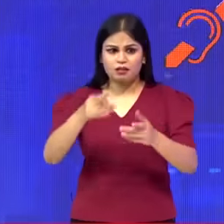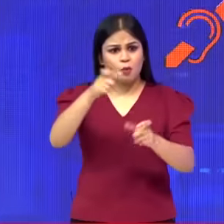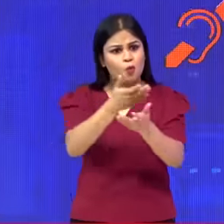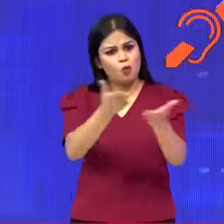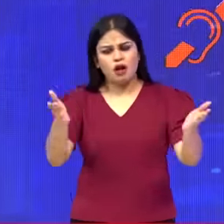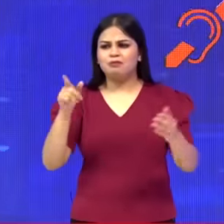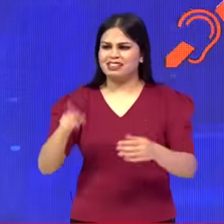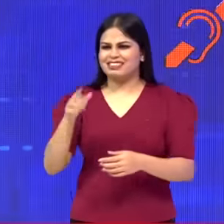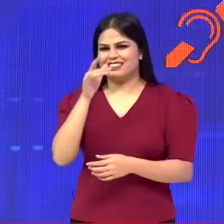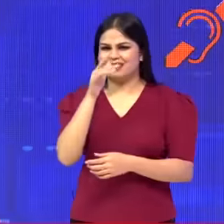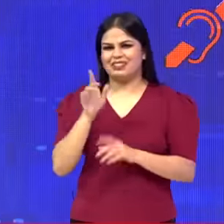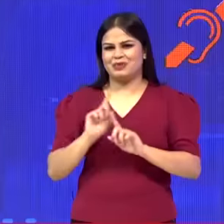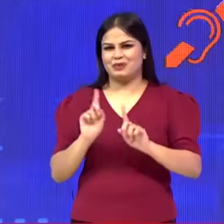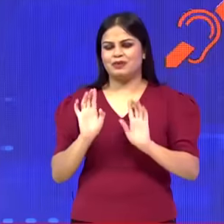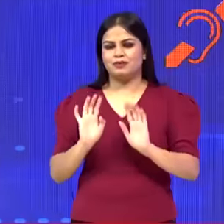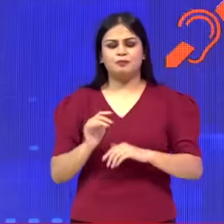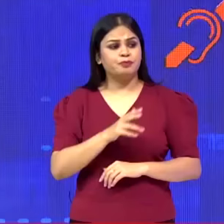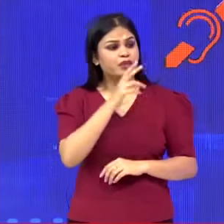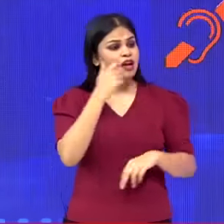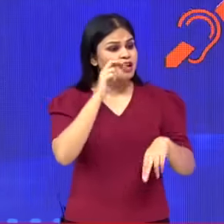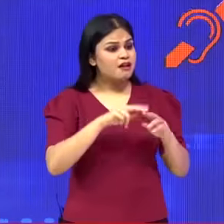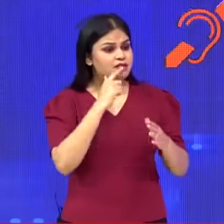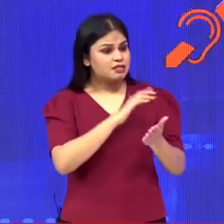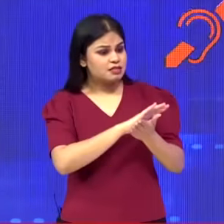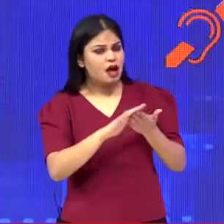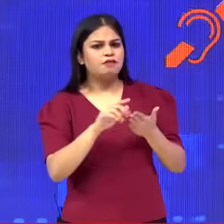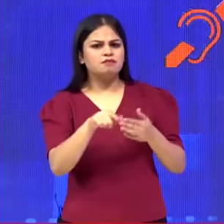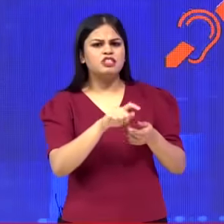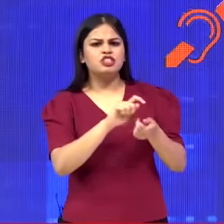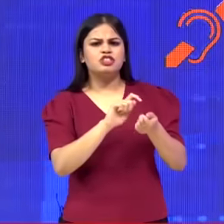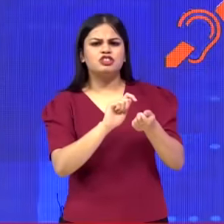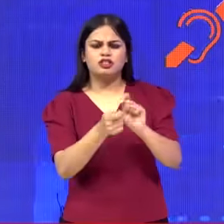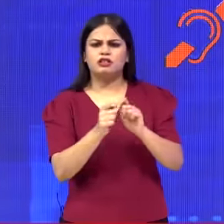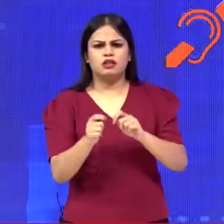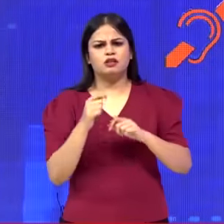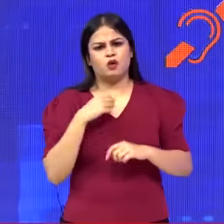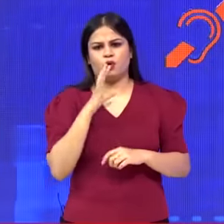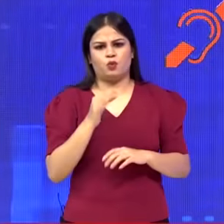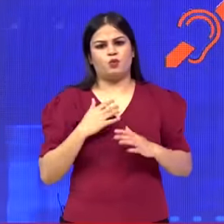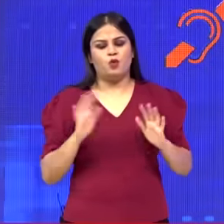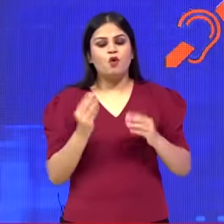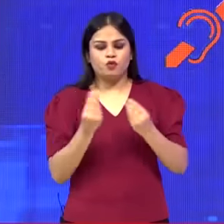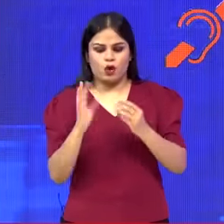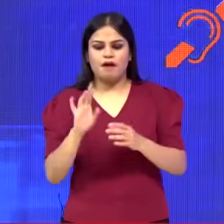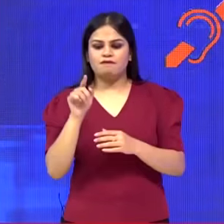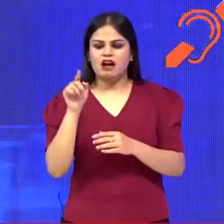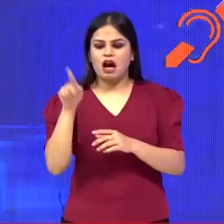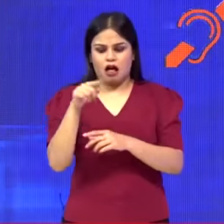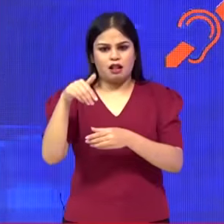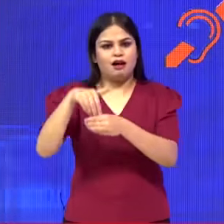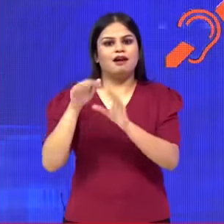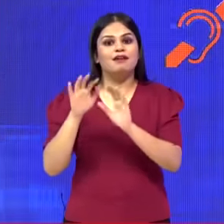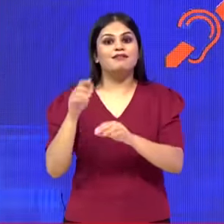चीज़ें अच्छी लगती हैं उसको चेंज करने का कोई मायना है नहीं, बट ऐसी भी कुछ चीज़ें होती जो कि अच्छी नहीं होती,